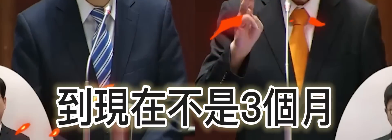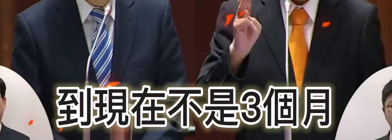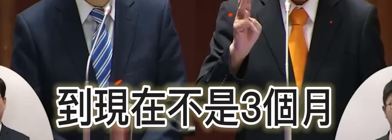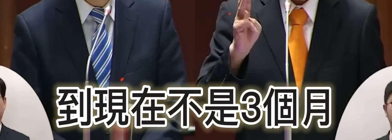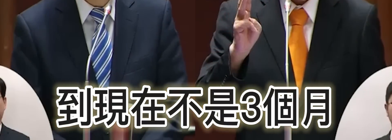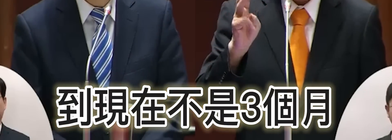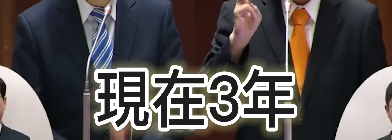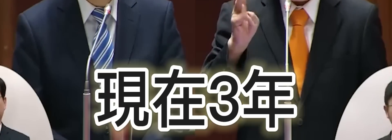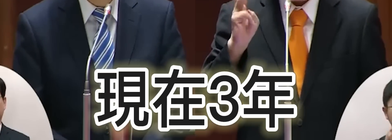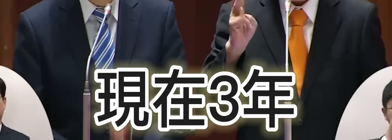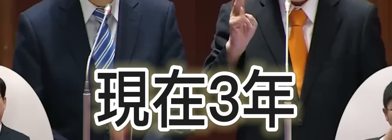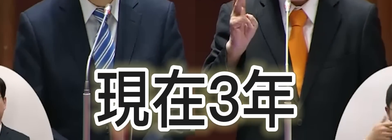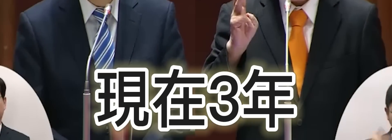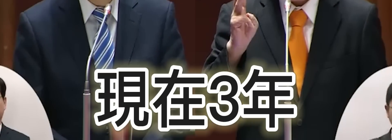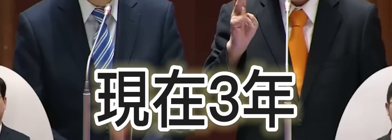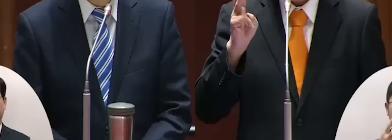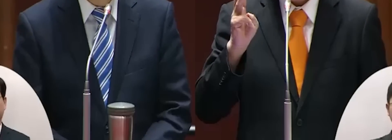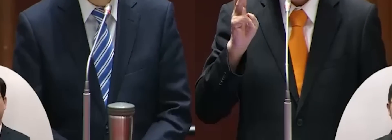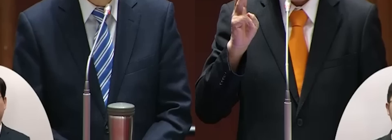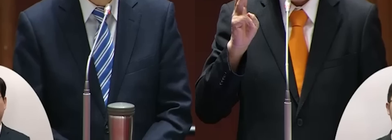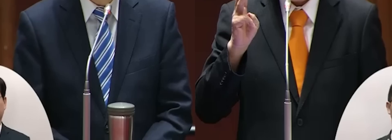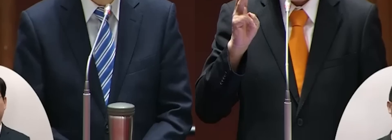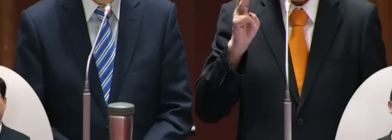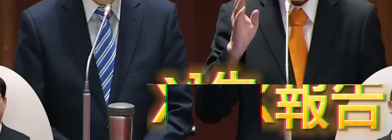店长到现在不是三个月，现在三年。